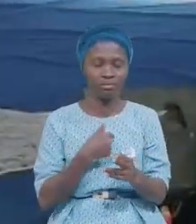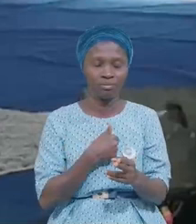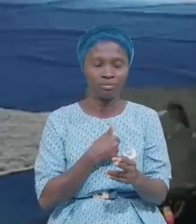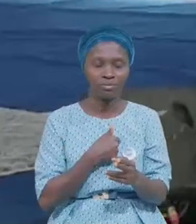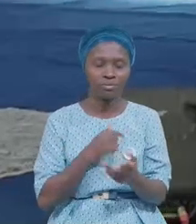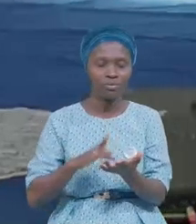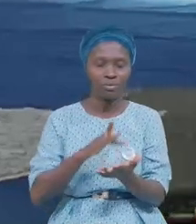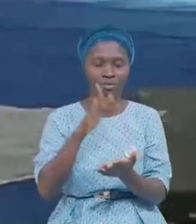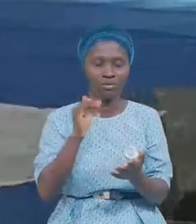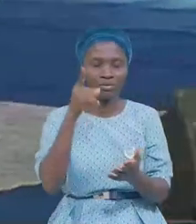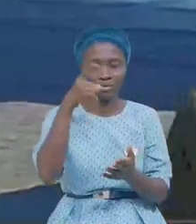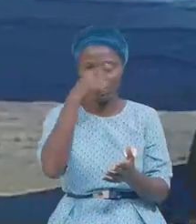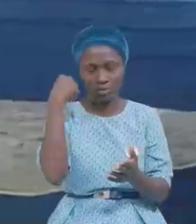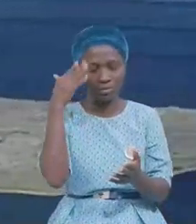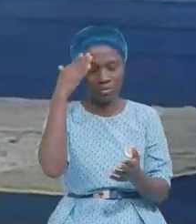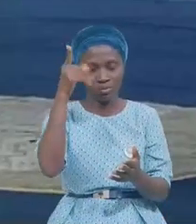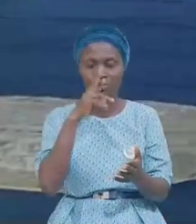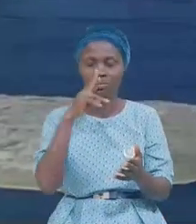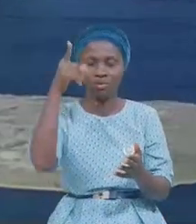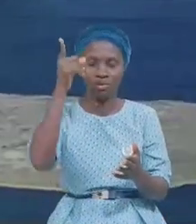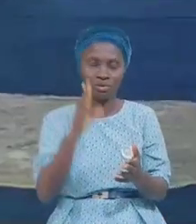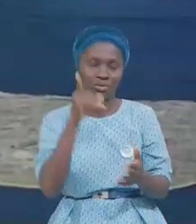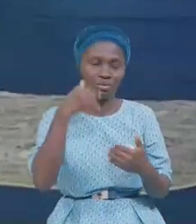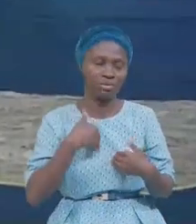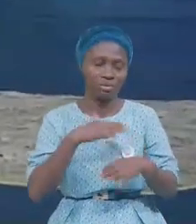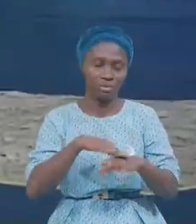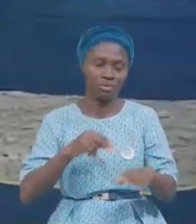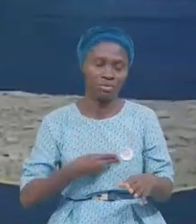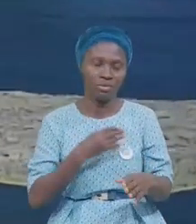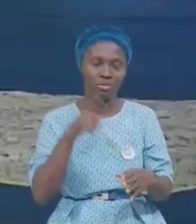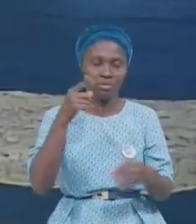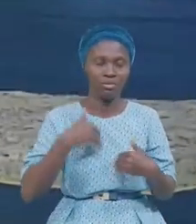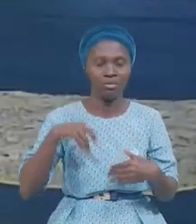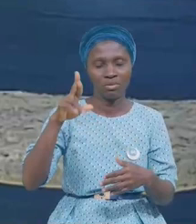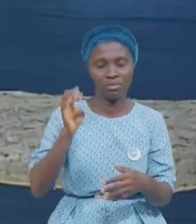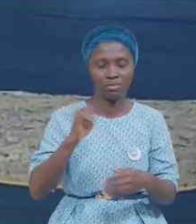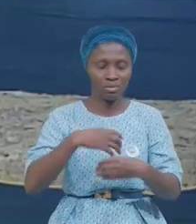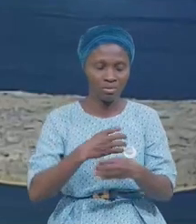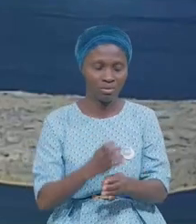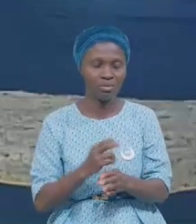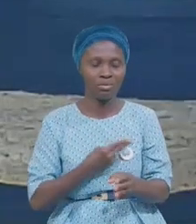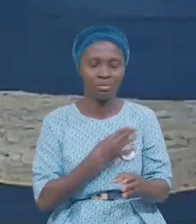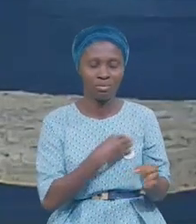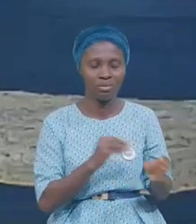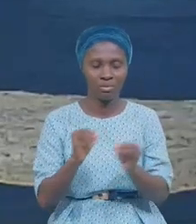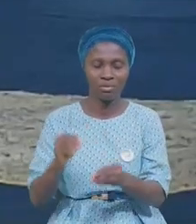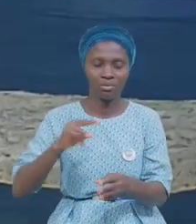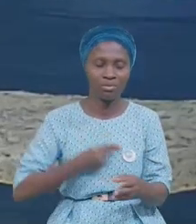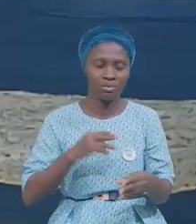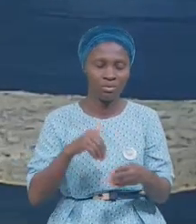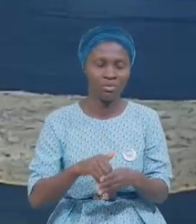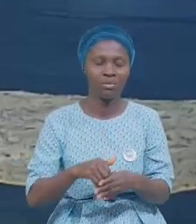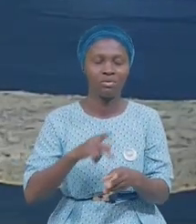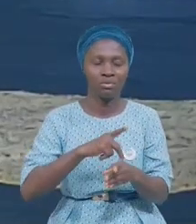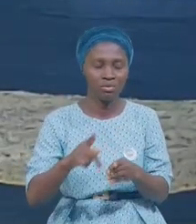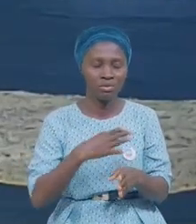que tu nous as appelés, tu nous as appelés, tu nous as recréés et tu nous as placés dans le ministère, dans nos professions,